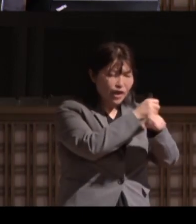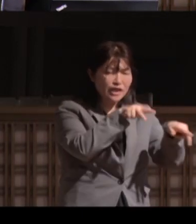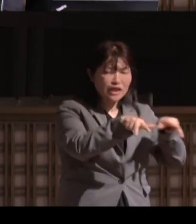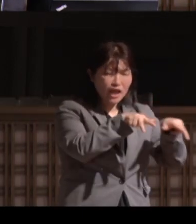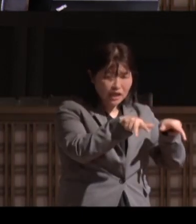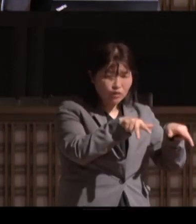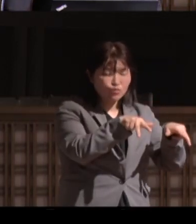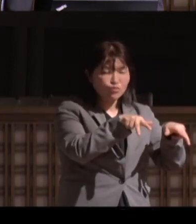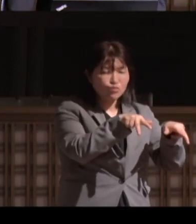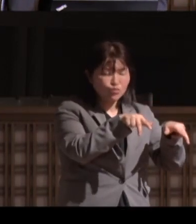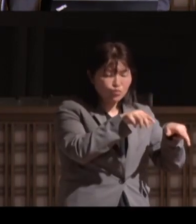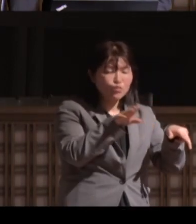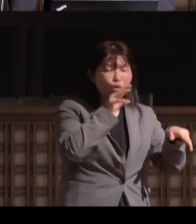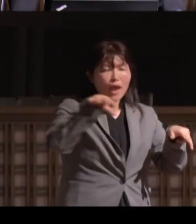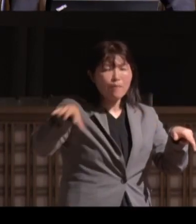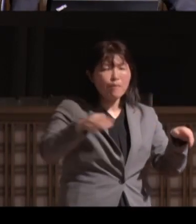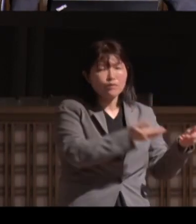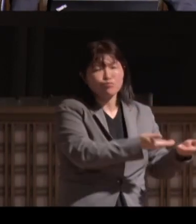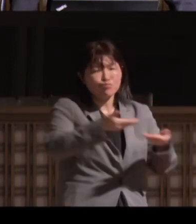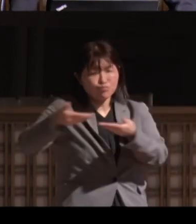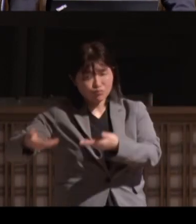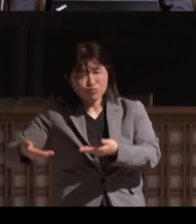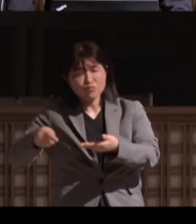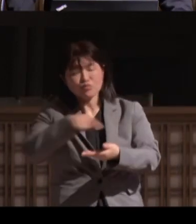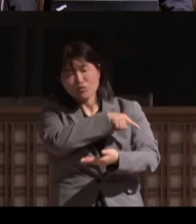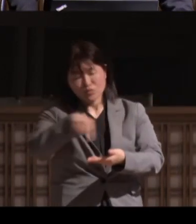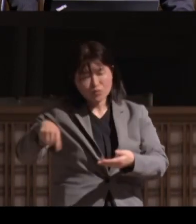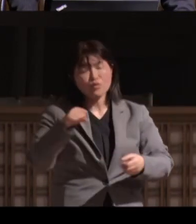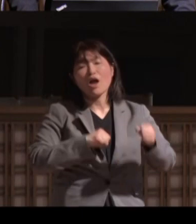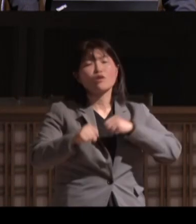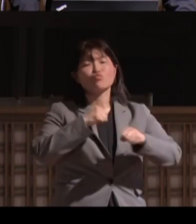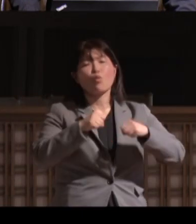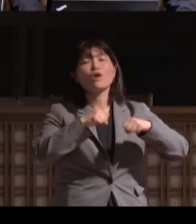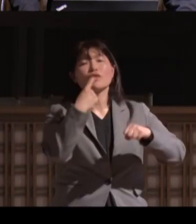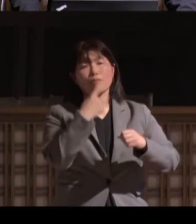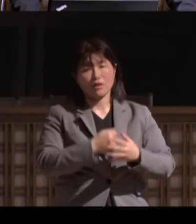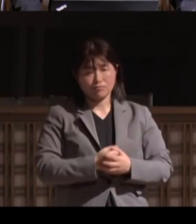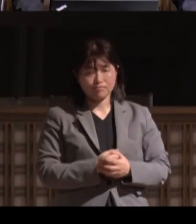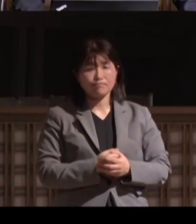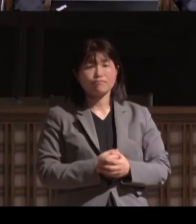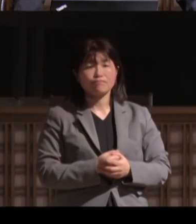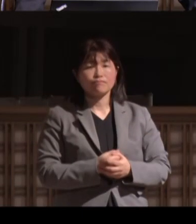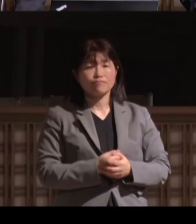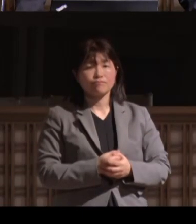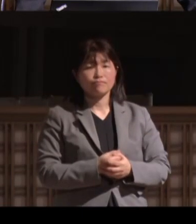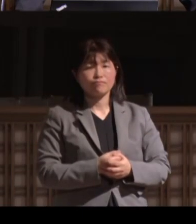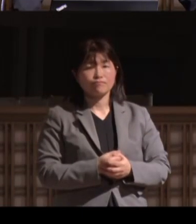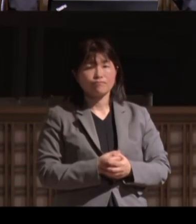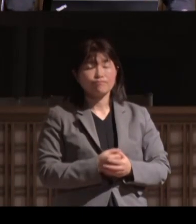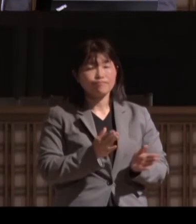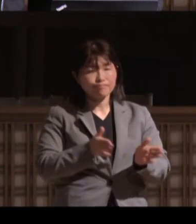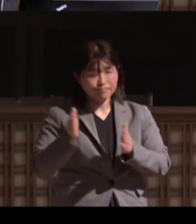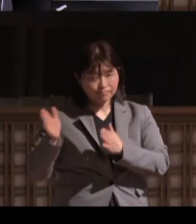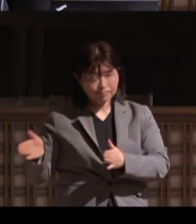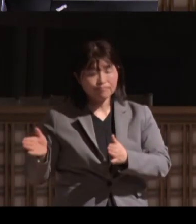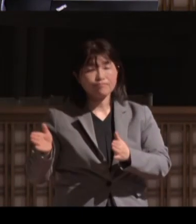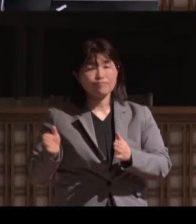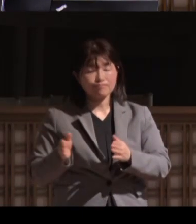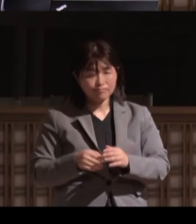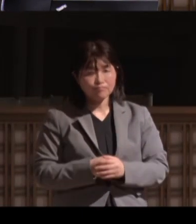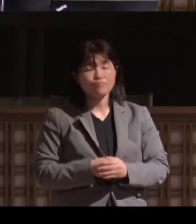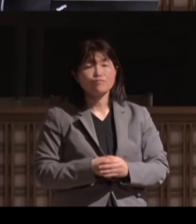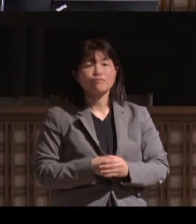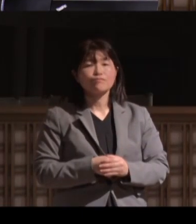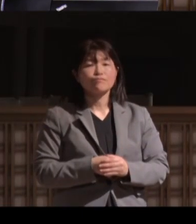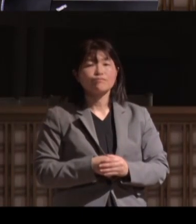を現場に下ろすとこういう活動をしておりますさてえ本題に入らせ